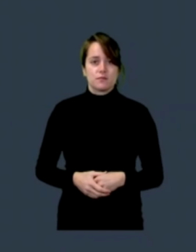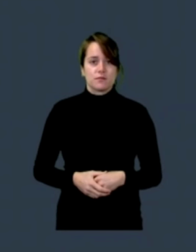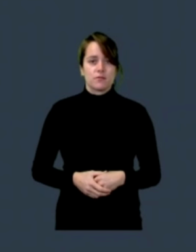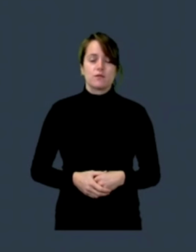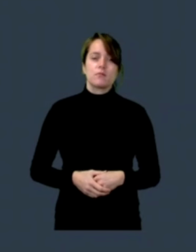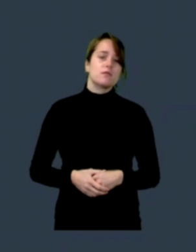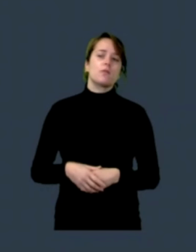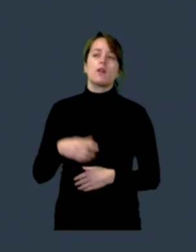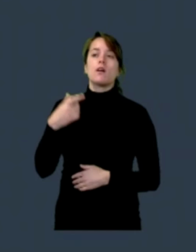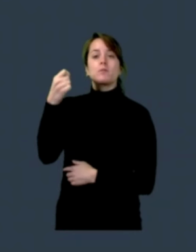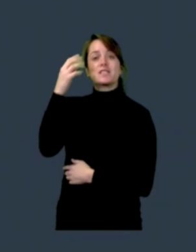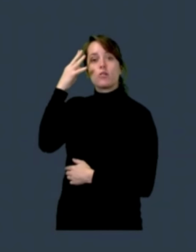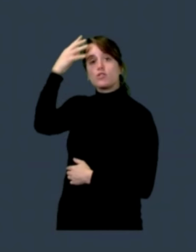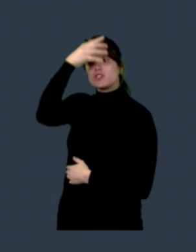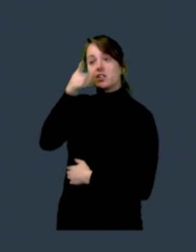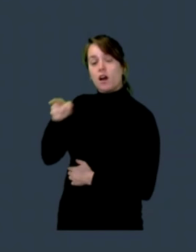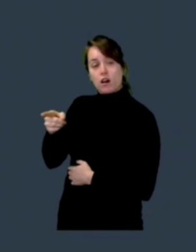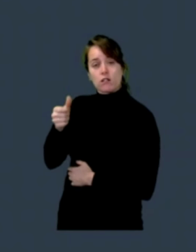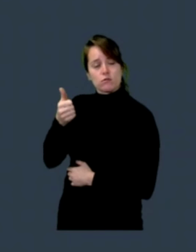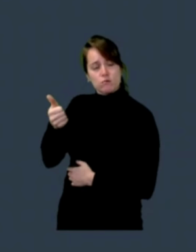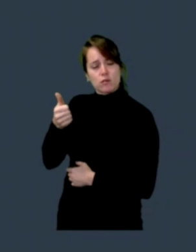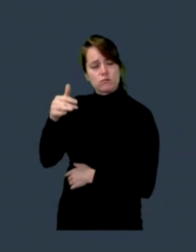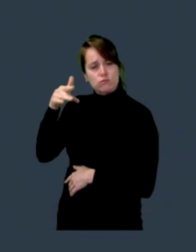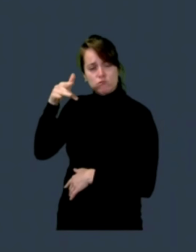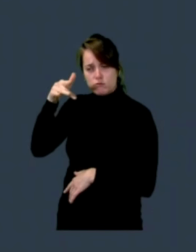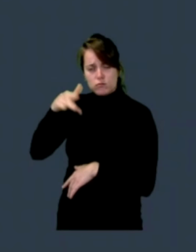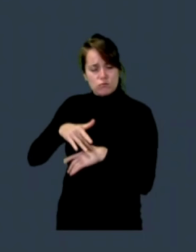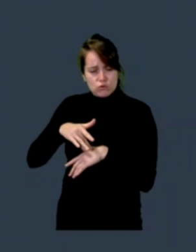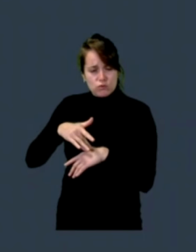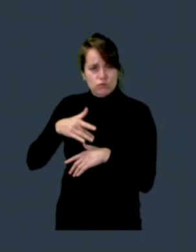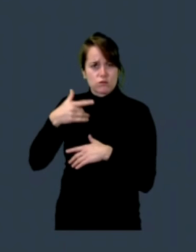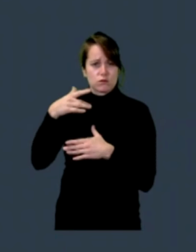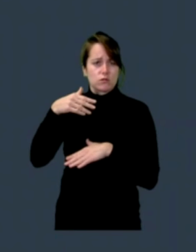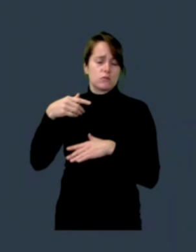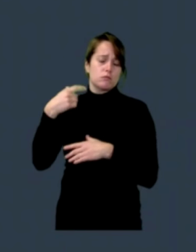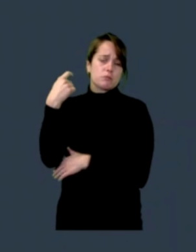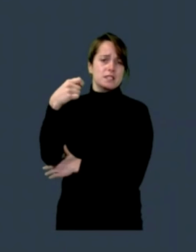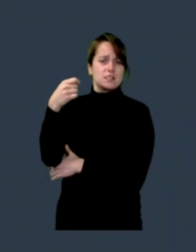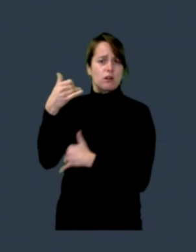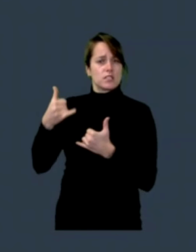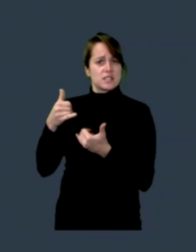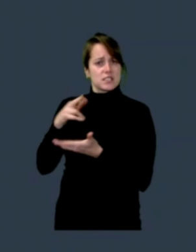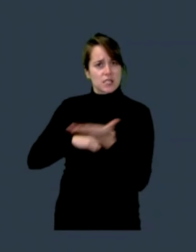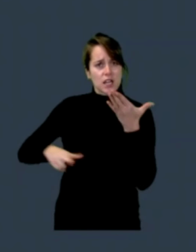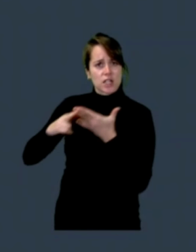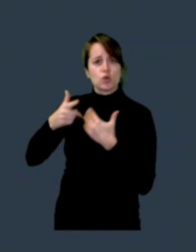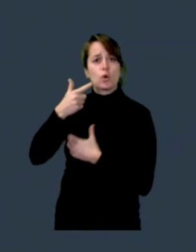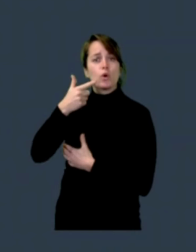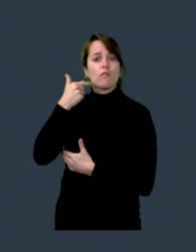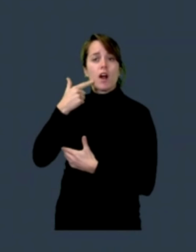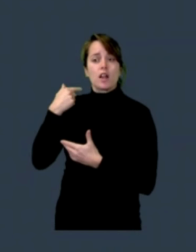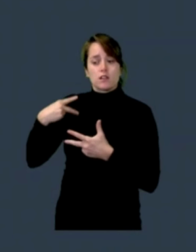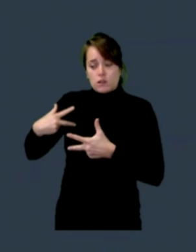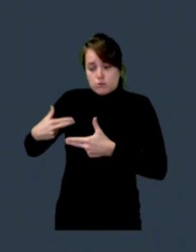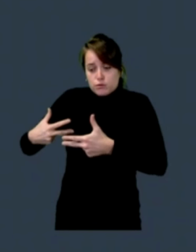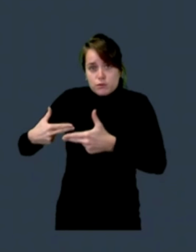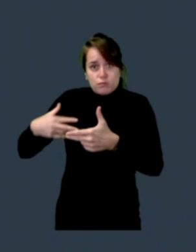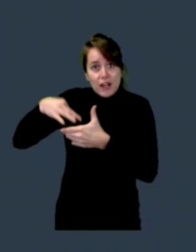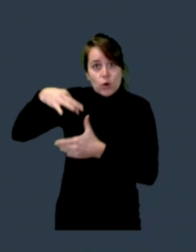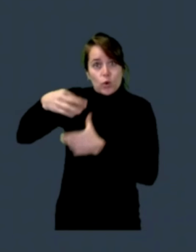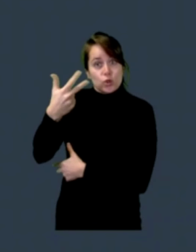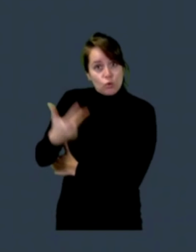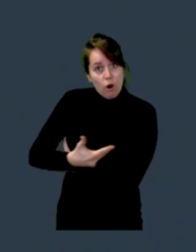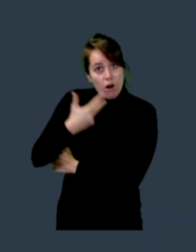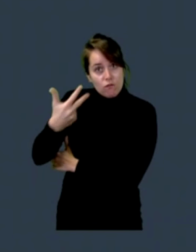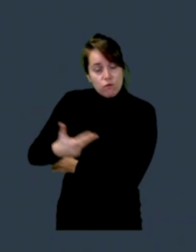d'Estaing a été président de notre région Auvergne pendant 3 mandats. Tout au long de ces 3 mandats, il n'a eu de cesse que